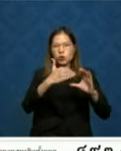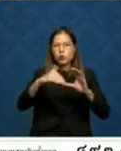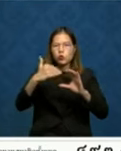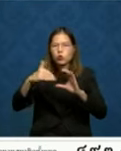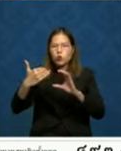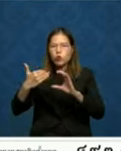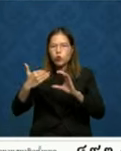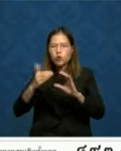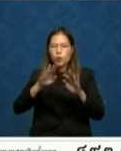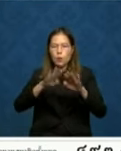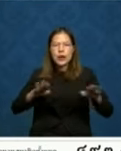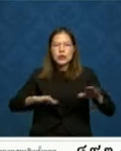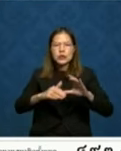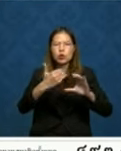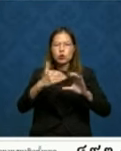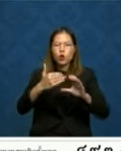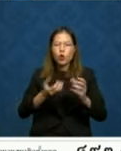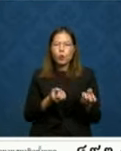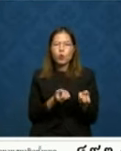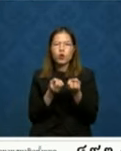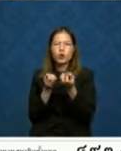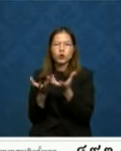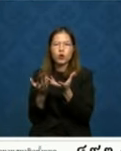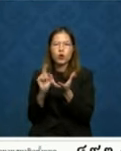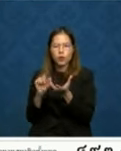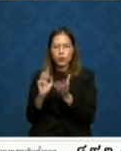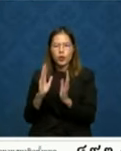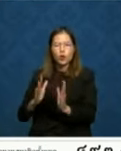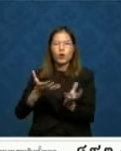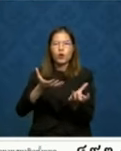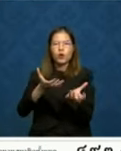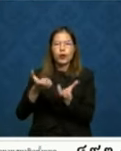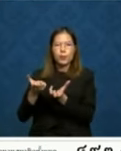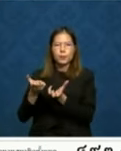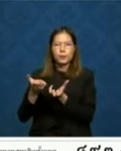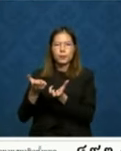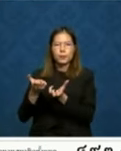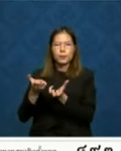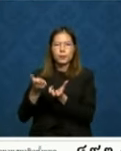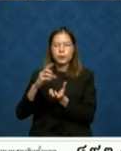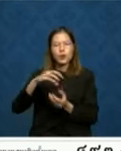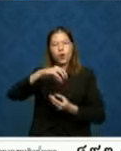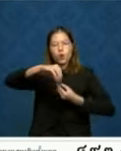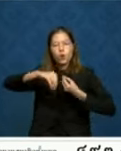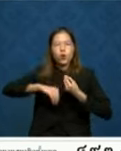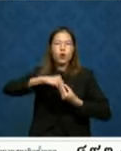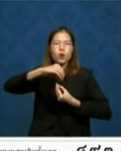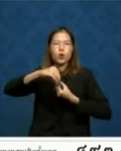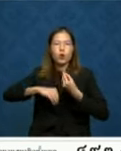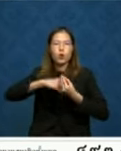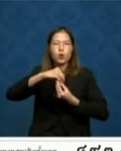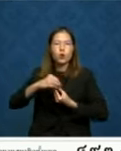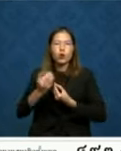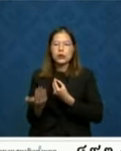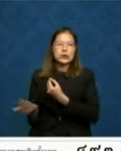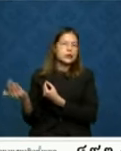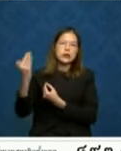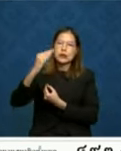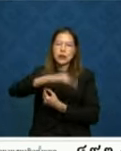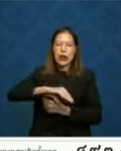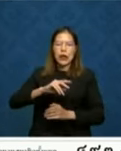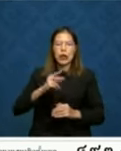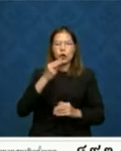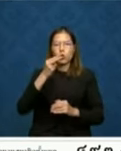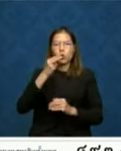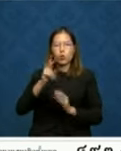อนเสร็จแล้วก็มาปล่อยให้กับยี่ปัวที่คอยรับครับเนี่ยแหละครับวนกันอยู่งี้ทั้งวันนั่นคือการนำเข้าบุหรี่ที่ผิดกฎห